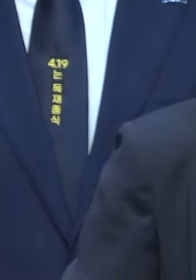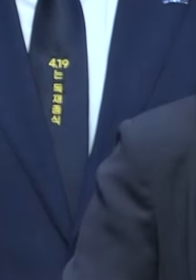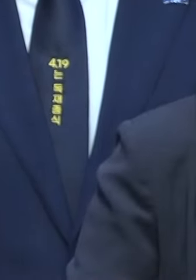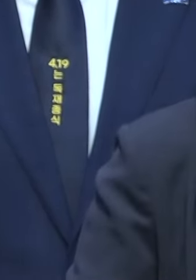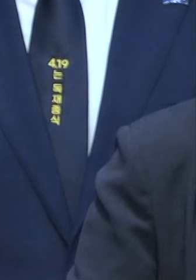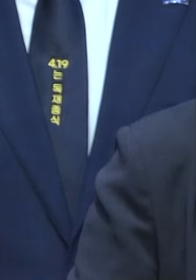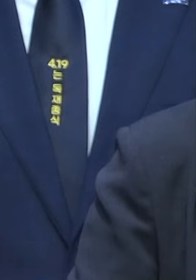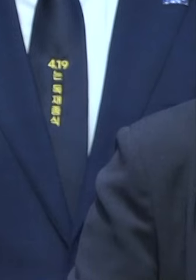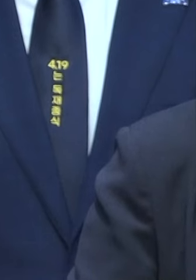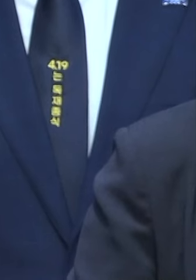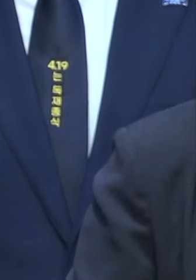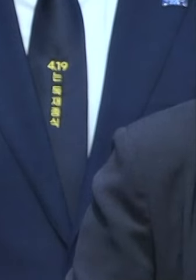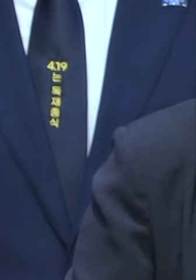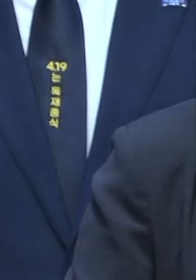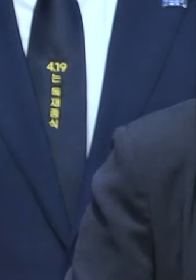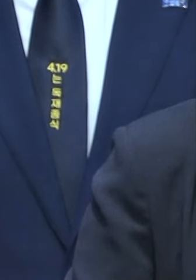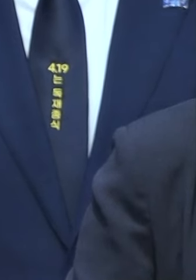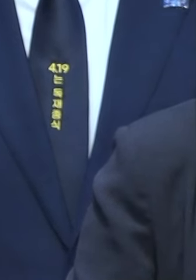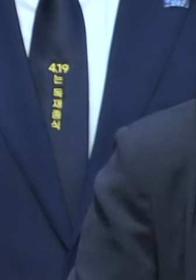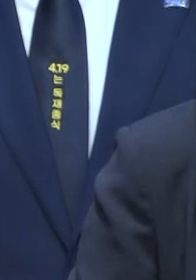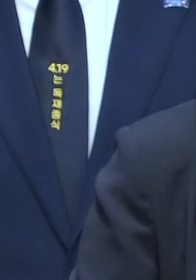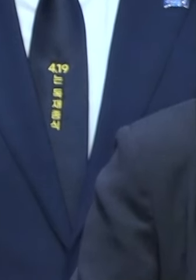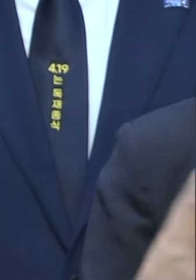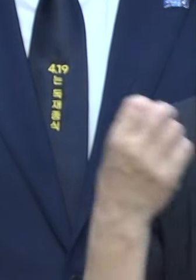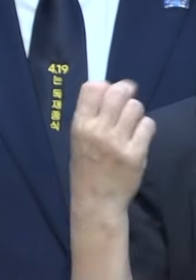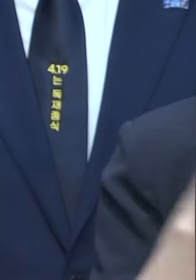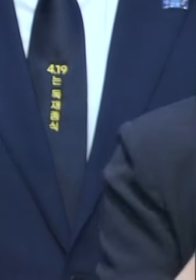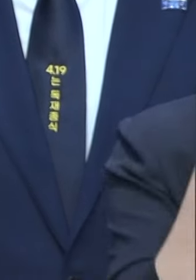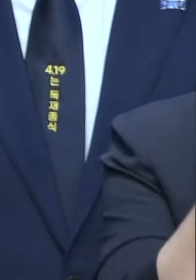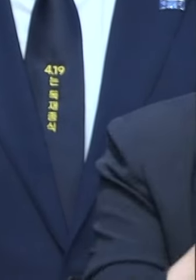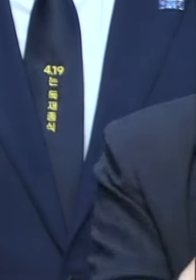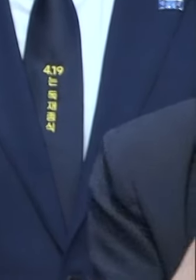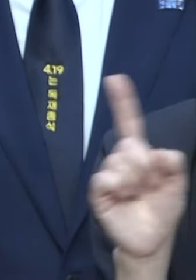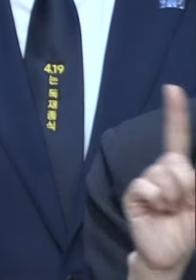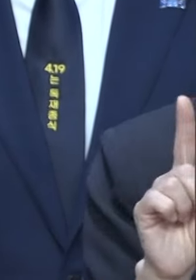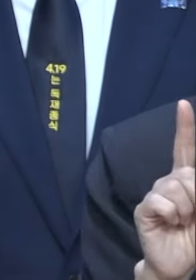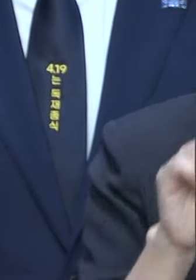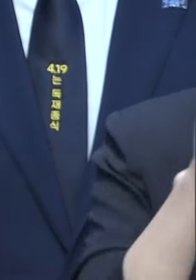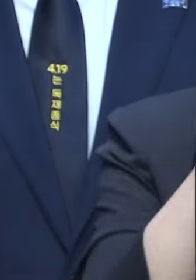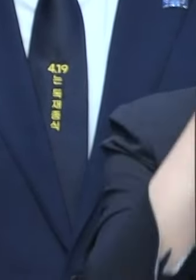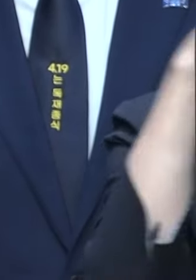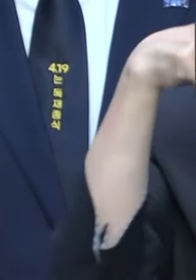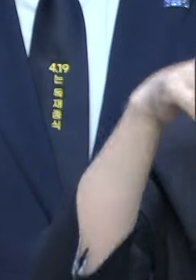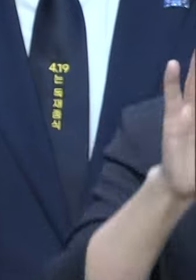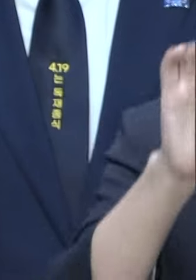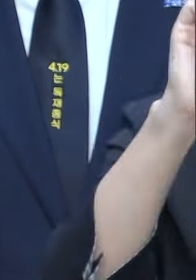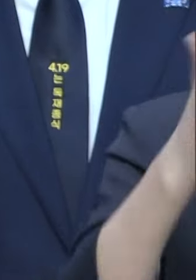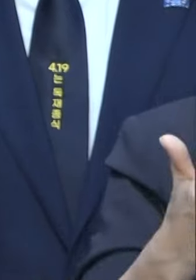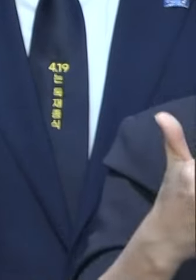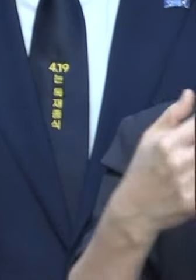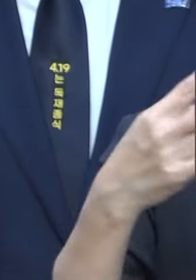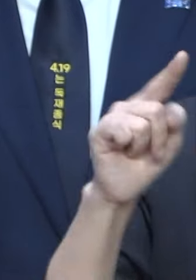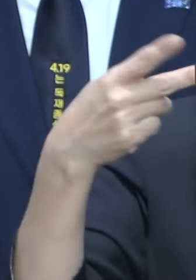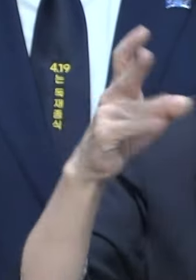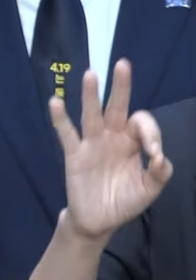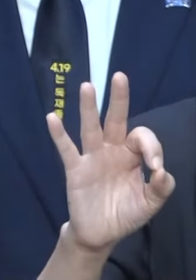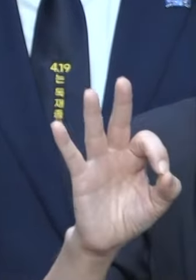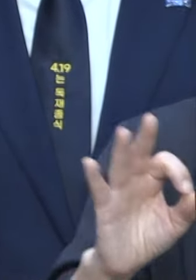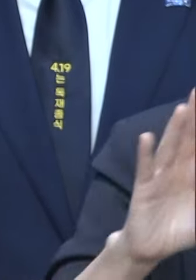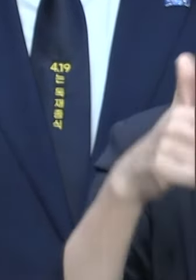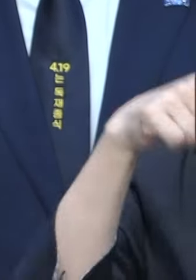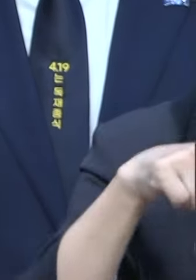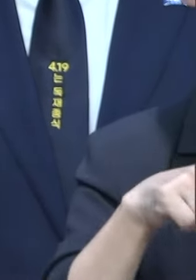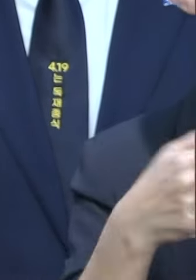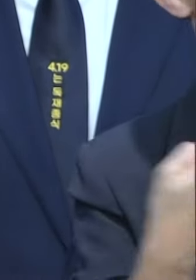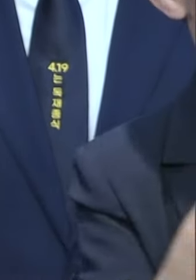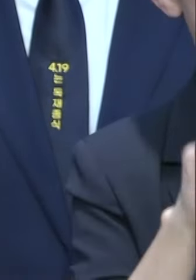그리고 어이 자리에서 다시 한번 우리 박정 대령 지금 도저히 국민들은 이해하지